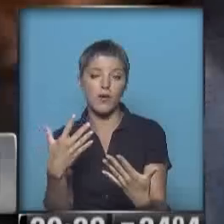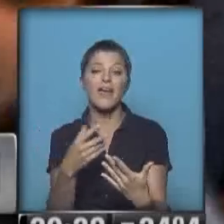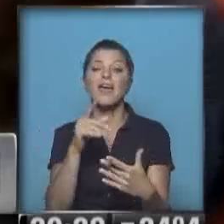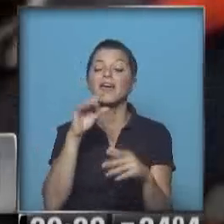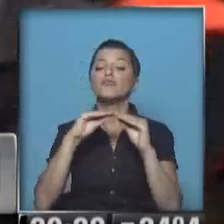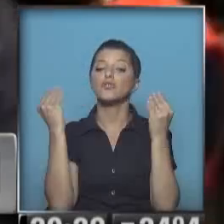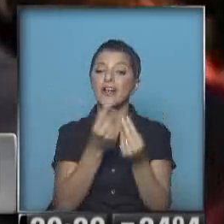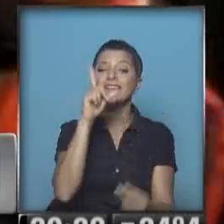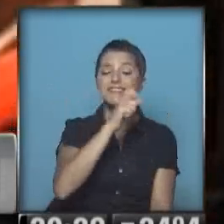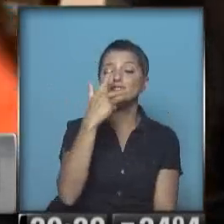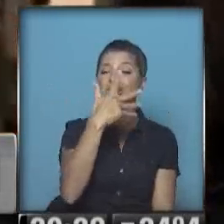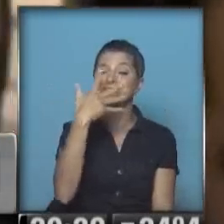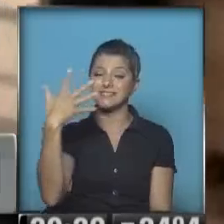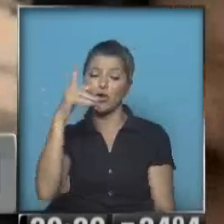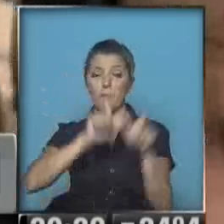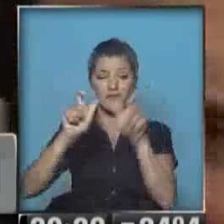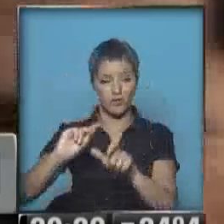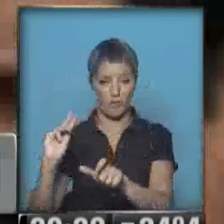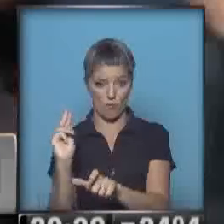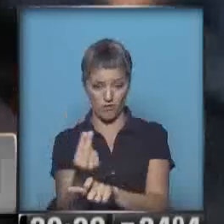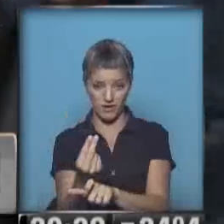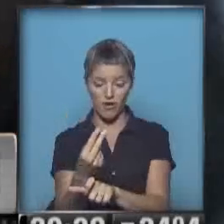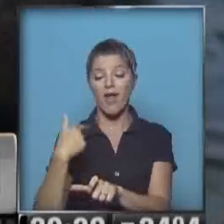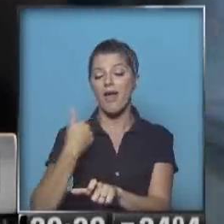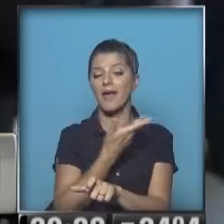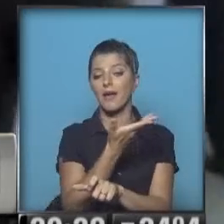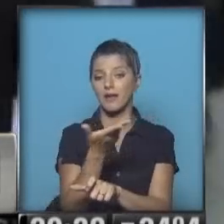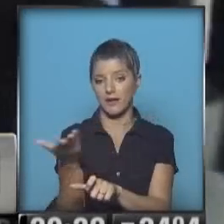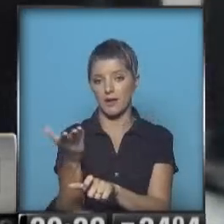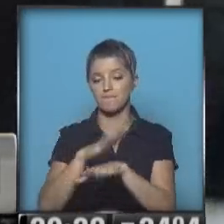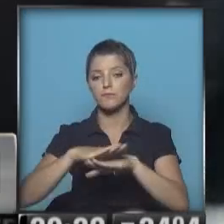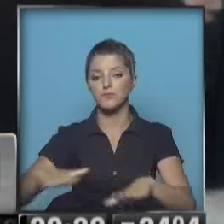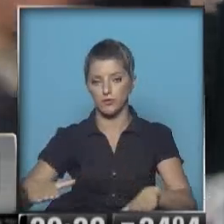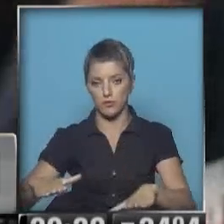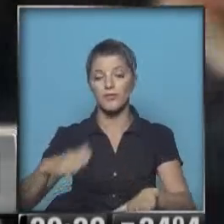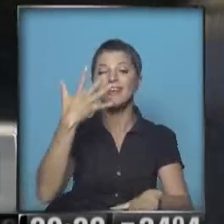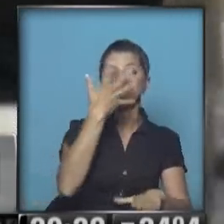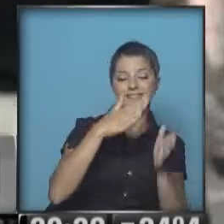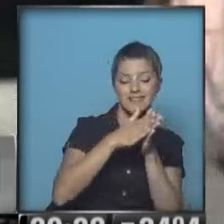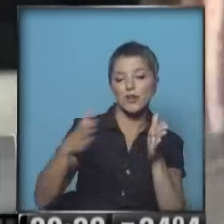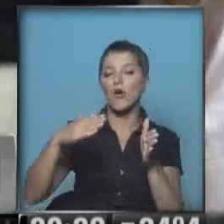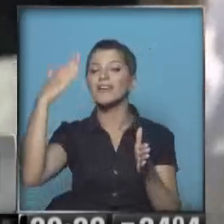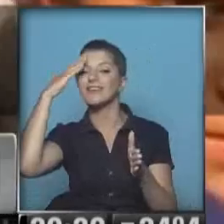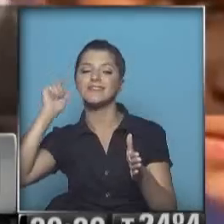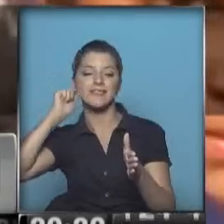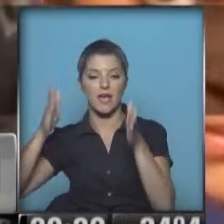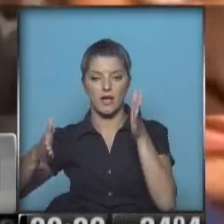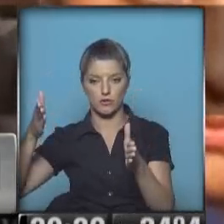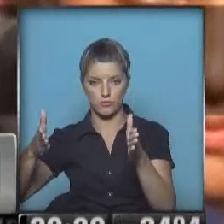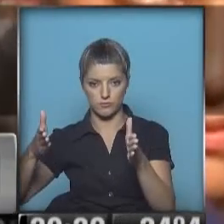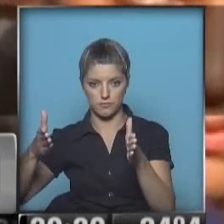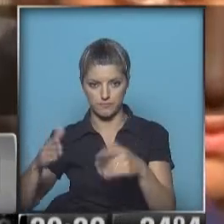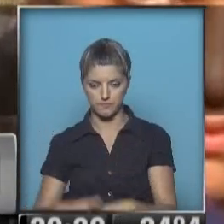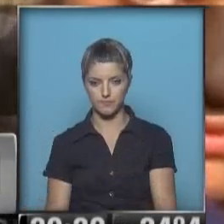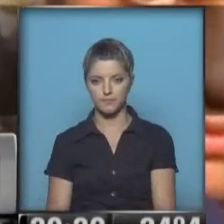muerto 135 personas, la mayor parte de ellas niños de entre 5 y 15 años. पेशावर में